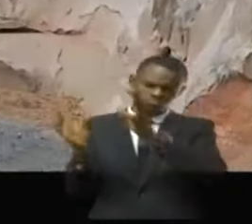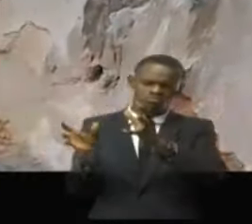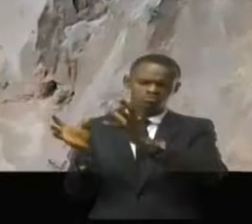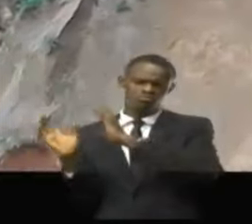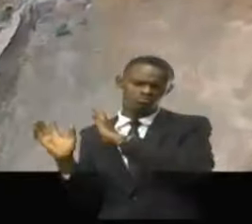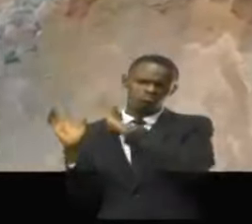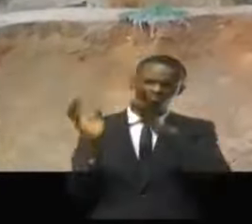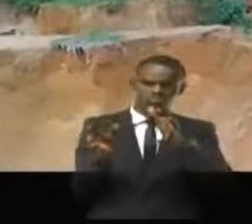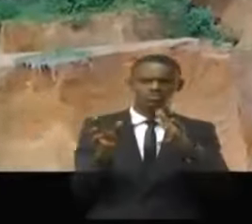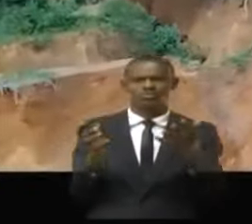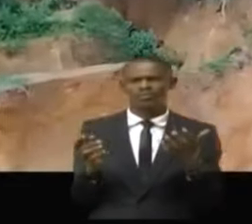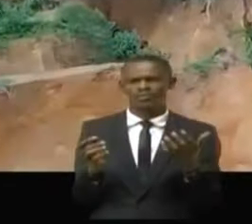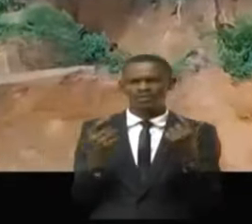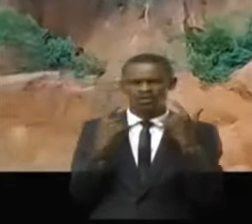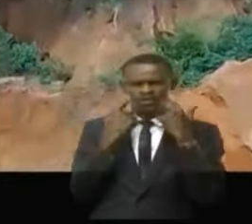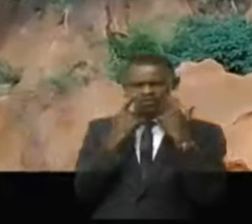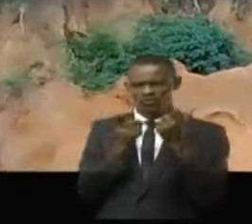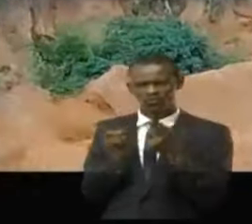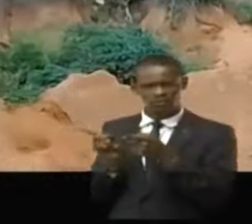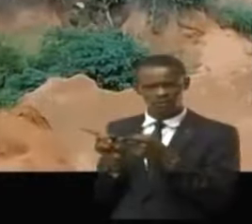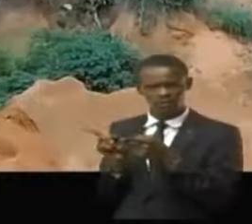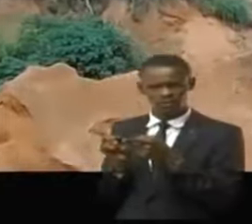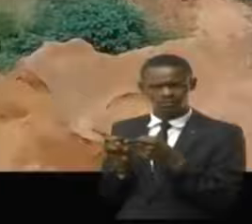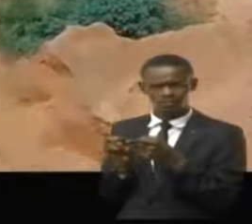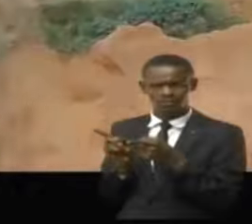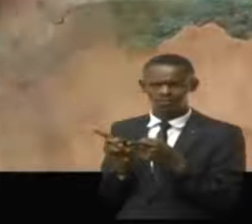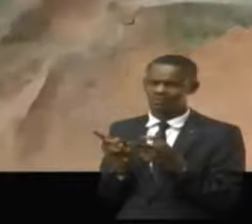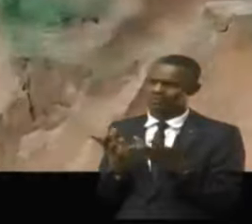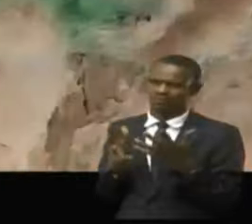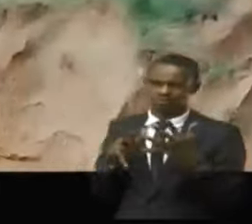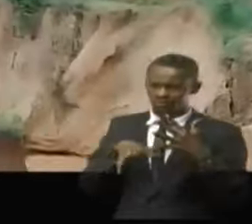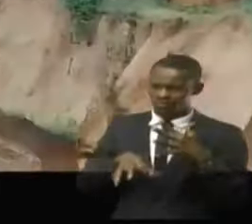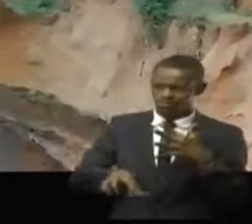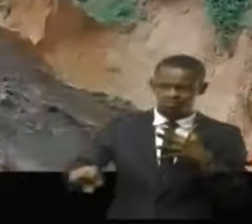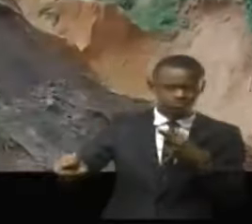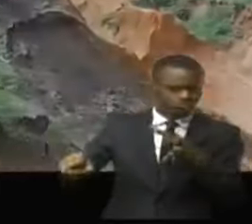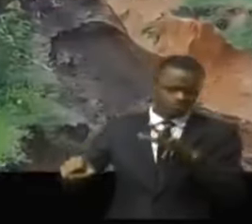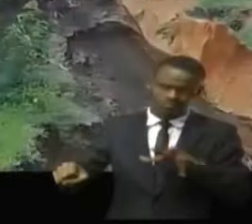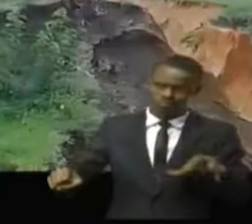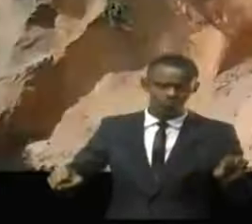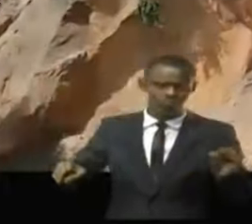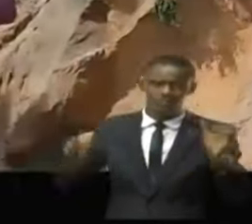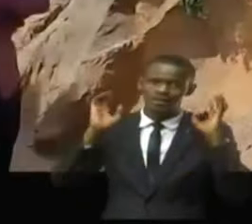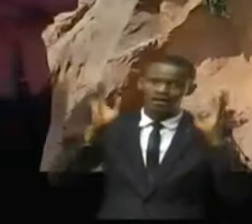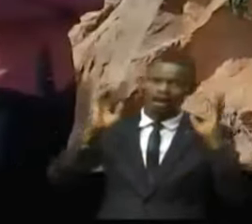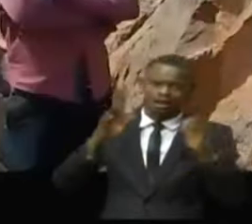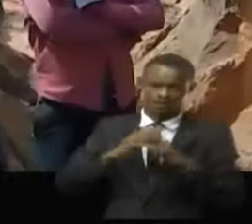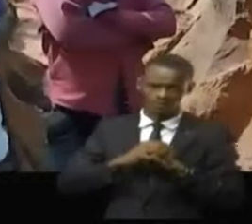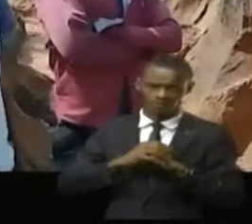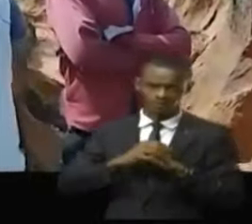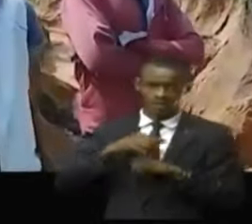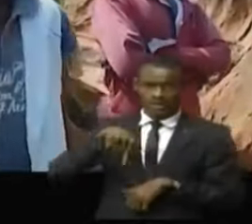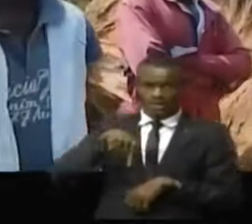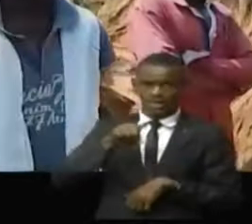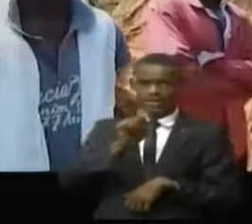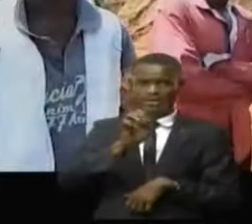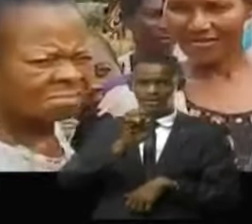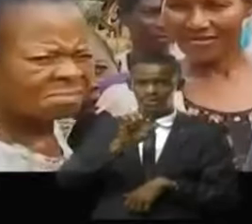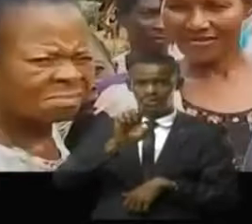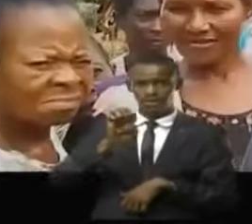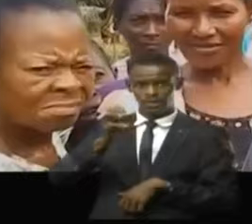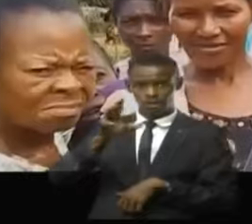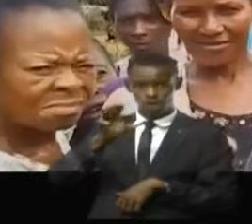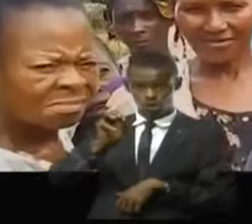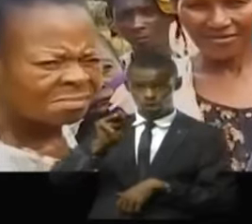Kasaï central. Dans la ville de Kananga précisément. Nous sommes dans les quartiers télécom. La population lance ici un cri